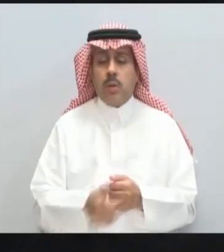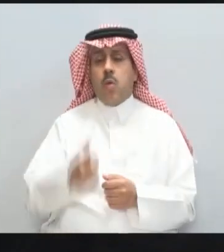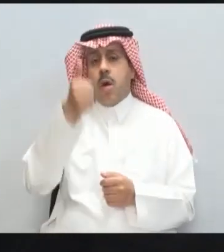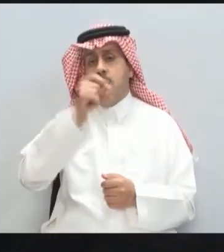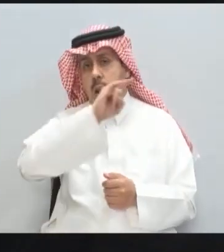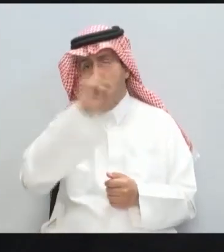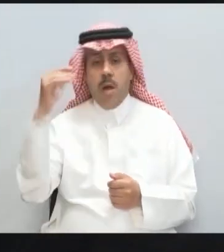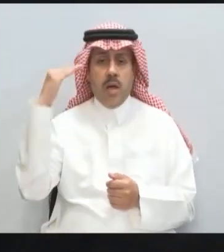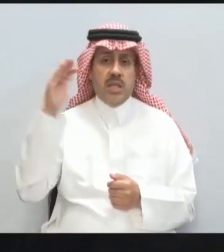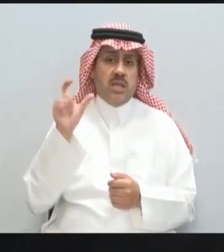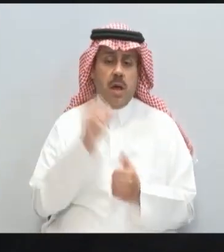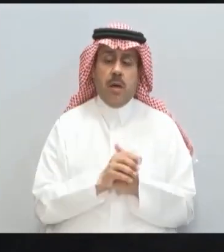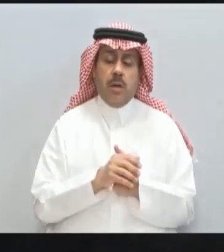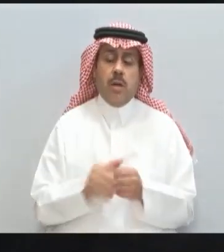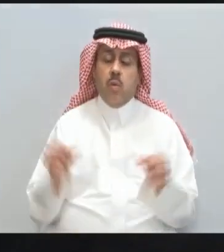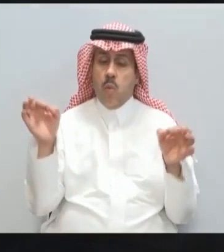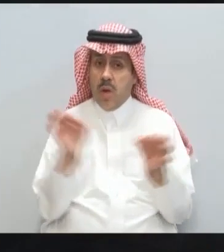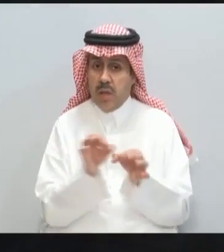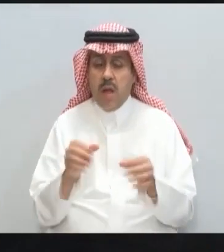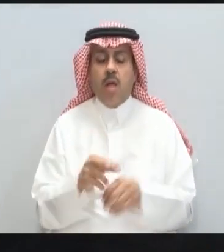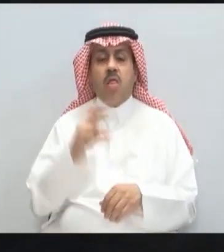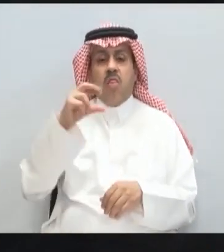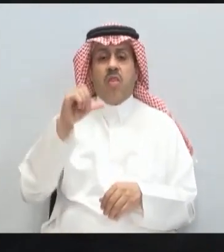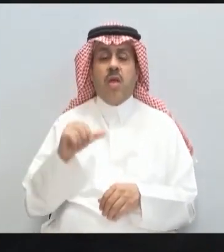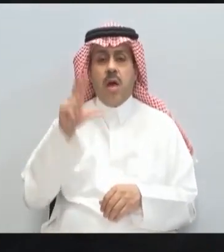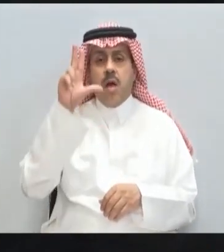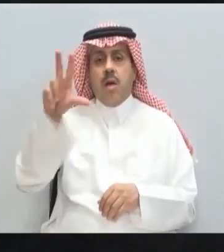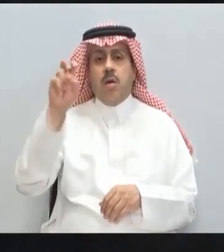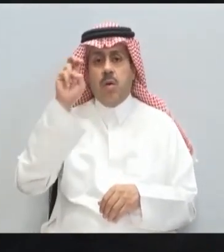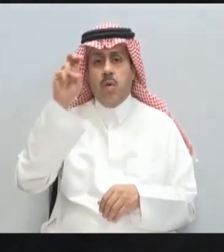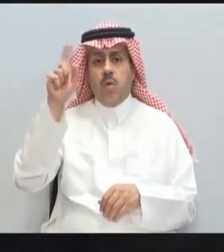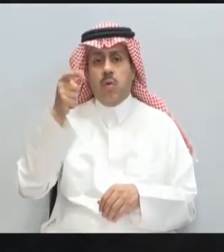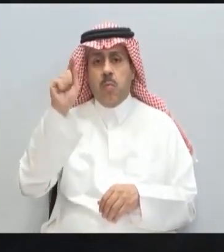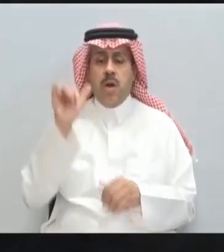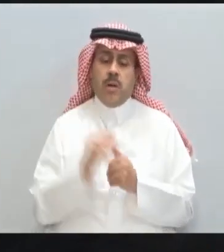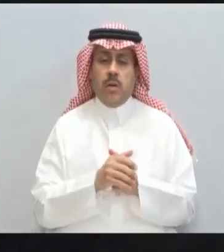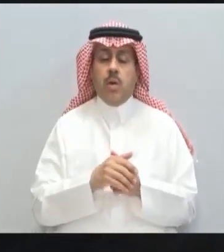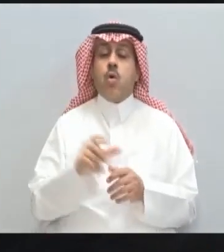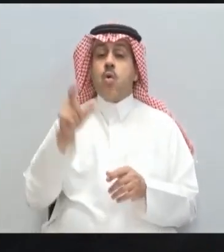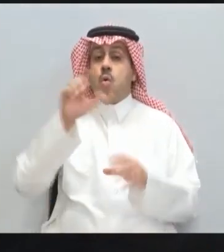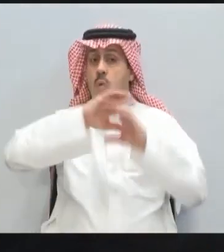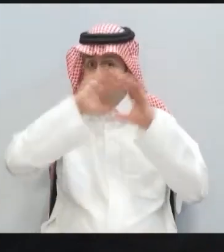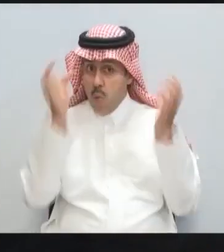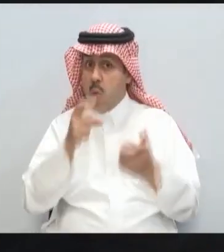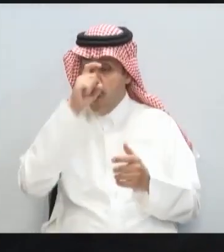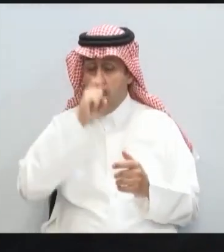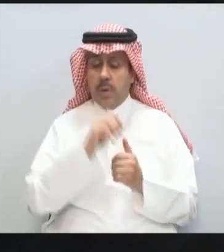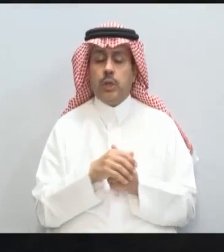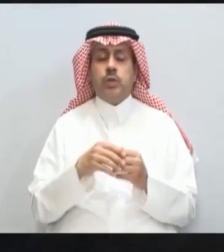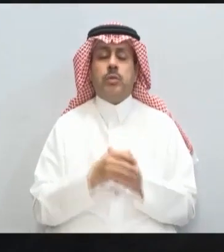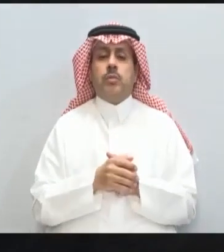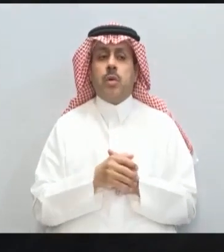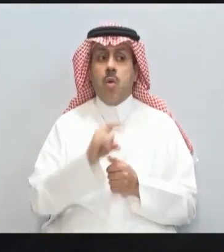ذي القربى فهذه الاوامر الثلاثه تحتها كل الاوامر التفصيليه والمتفرع عنها وينهى عن الفحشاء